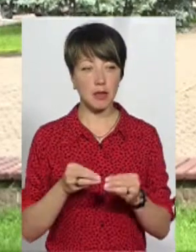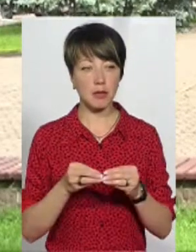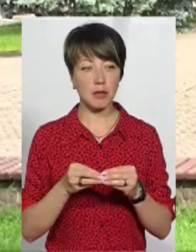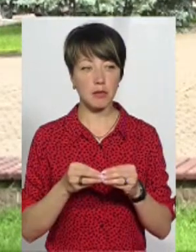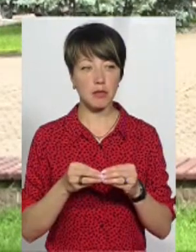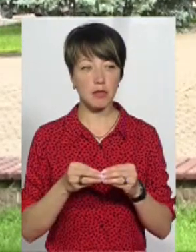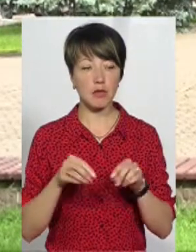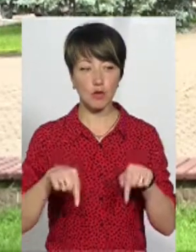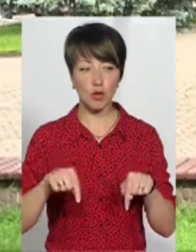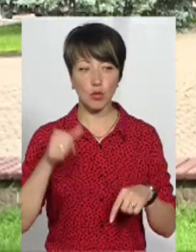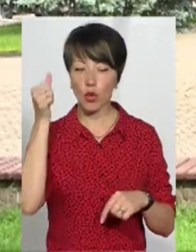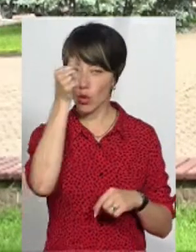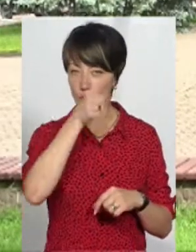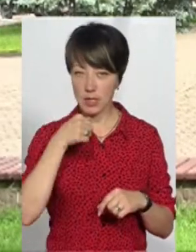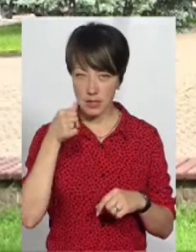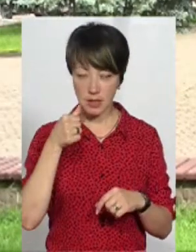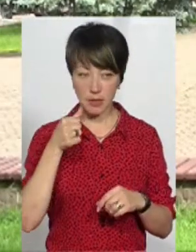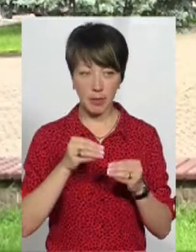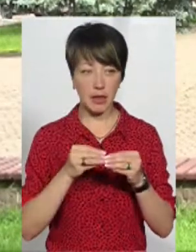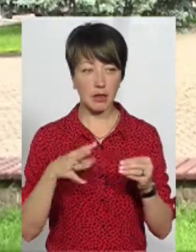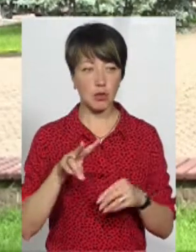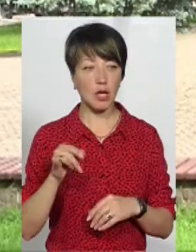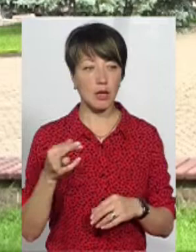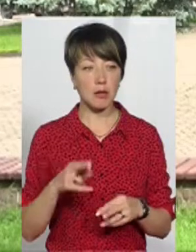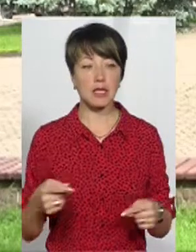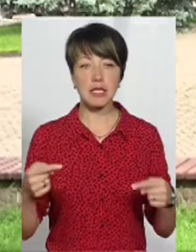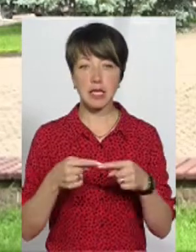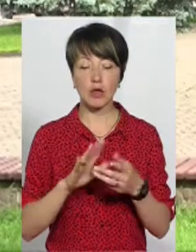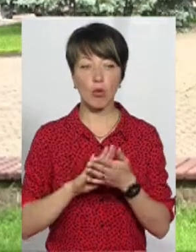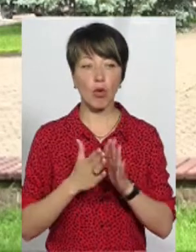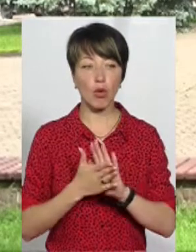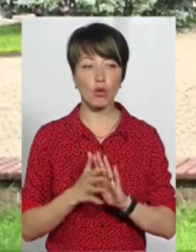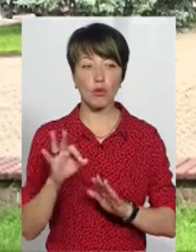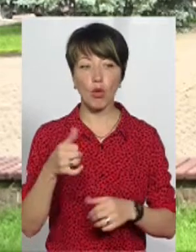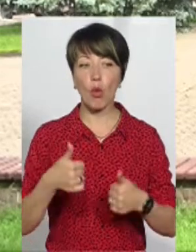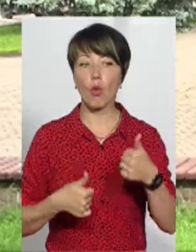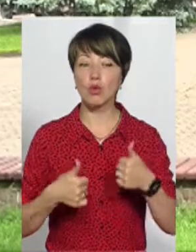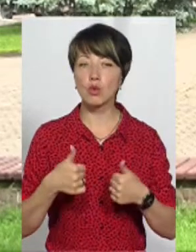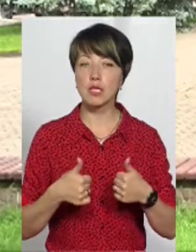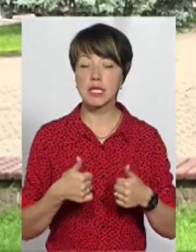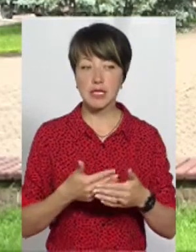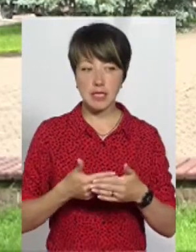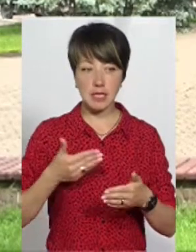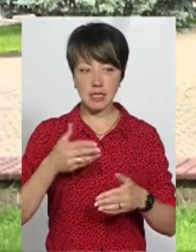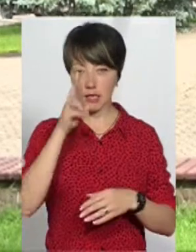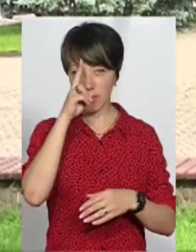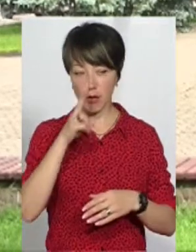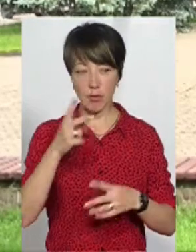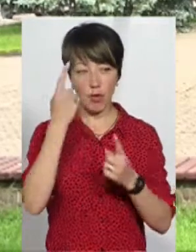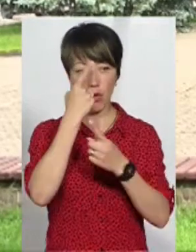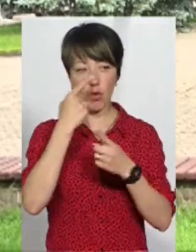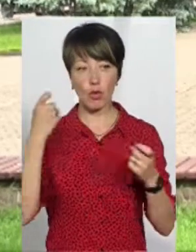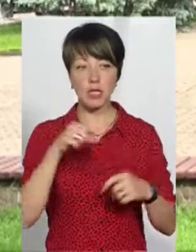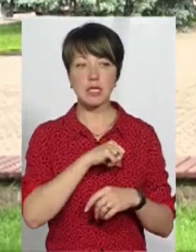липня цього року. Тобто, згідно положення про проходження конкурс, за два місяці оголошується